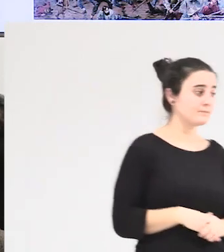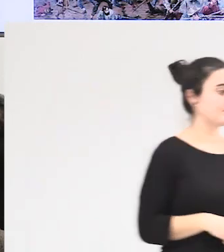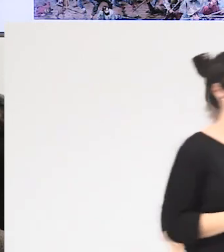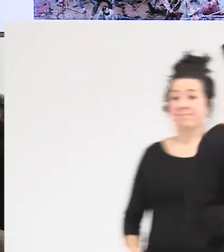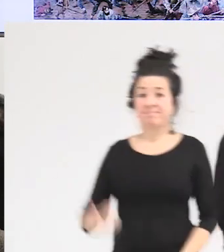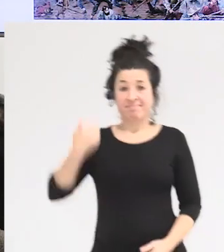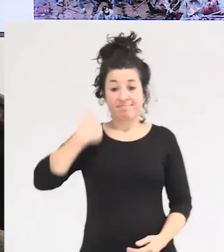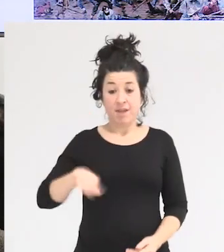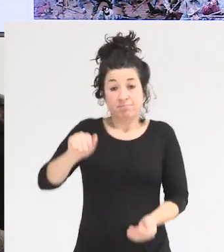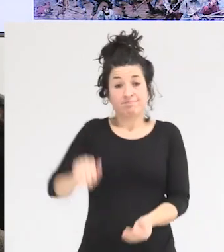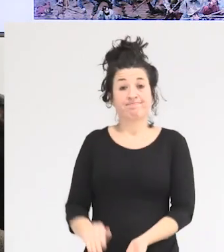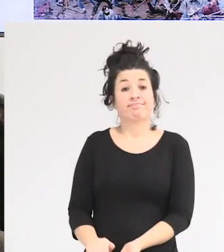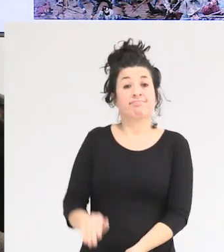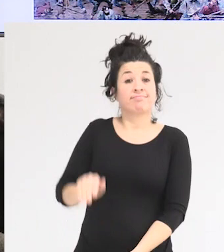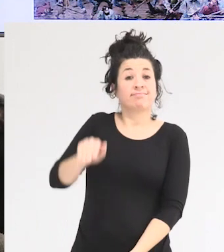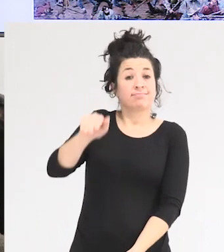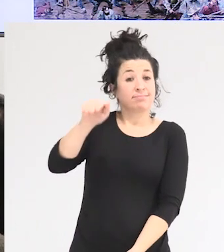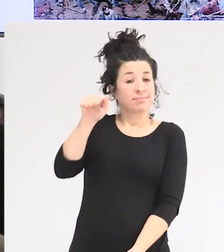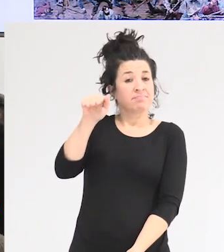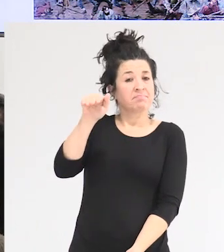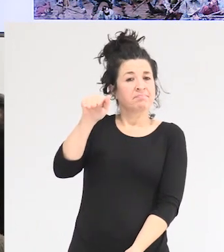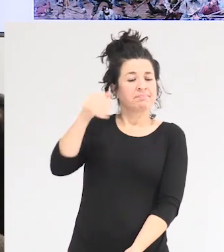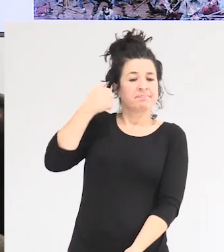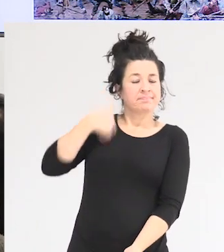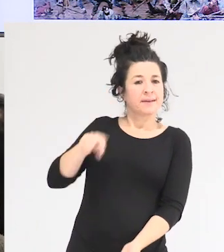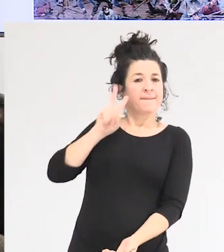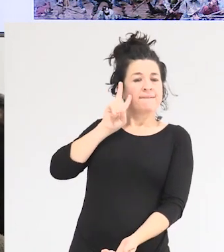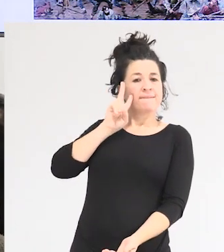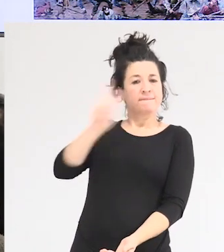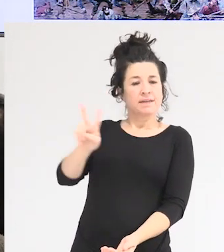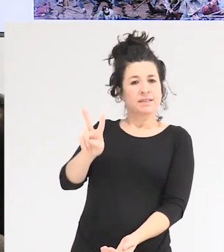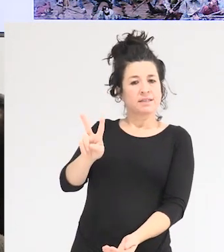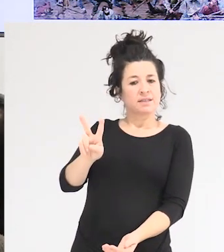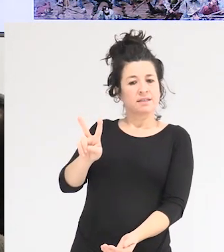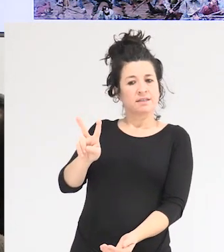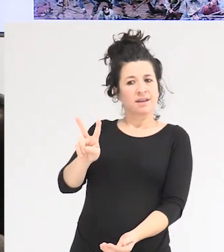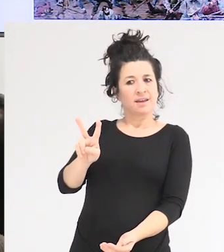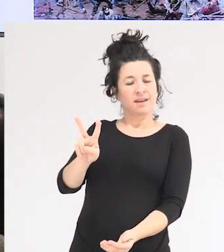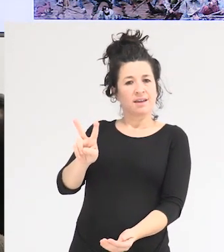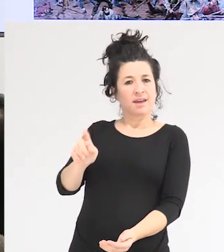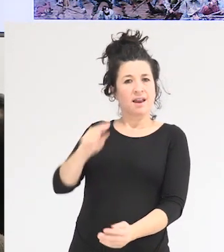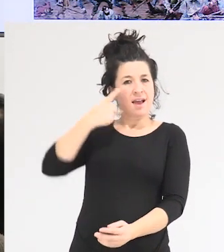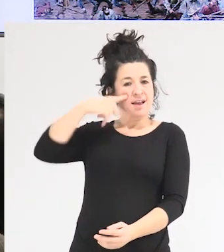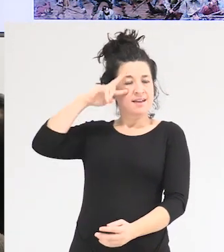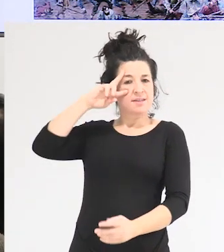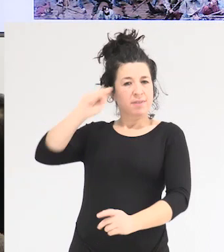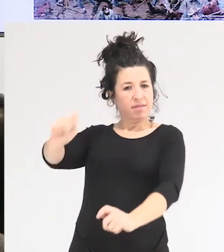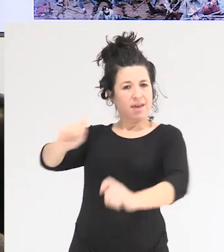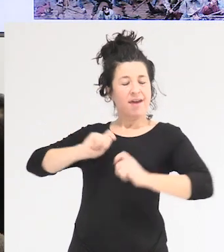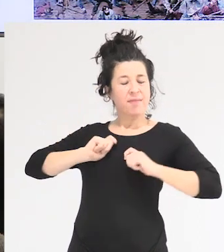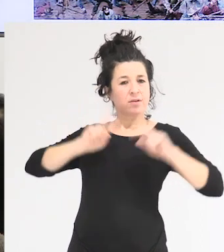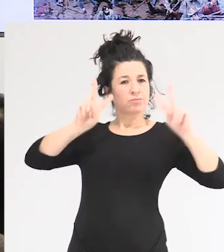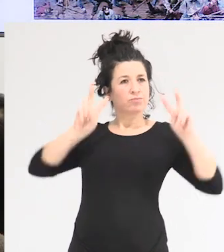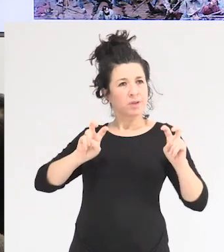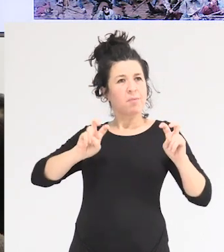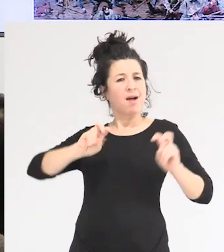pixkate aziago daudenean, ikusten duzu eman dizula gai handi bat, ez, esperientziak. Hori da nik